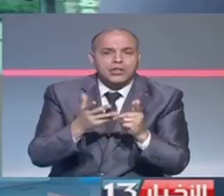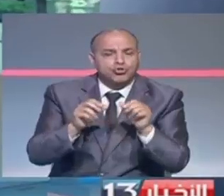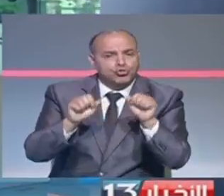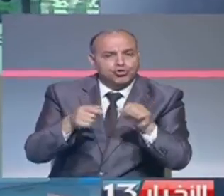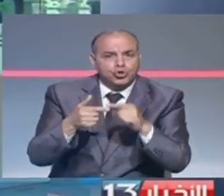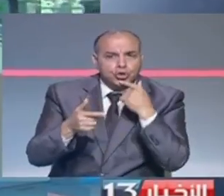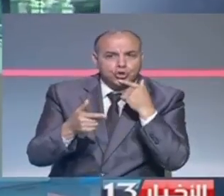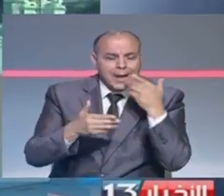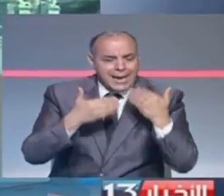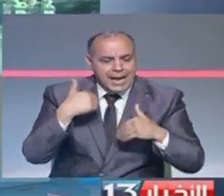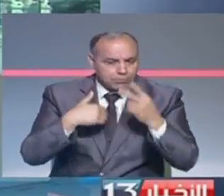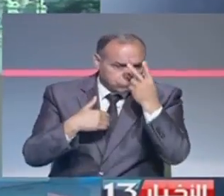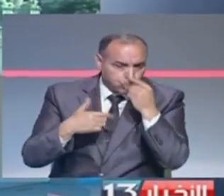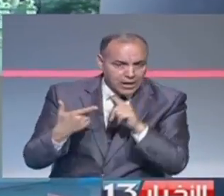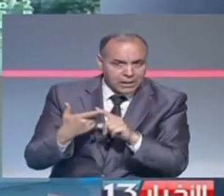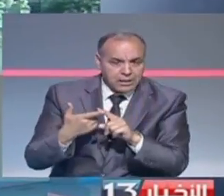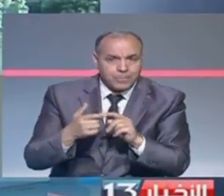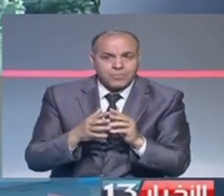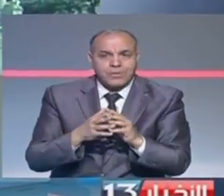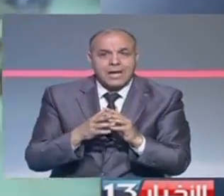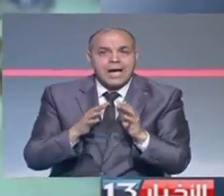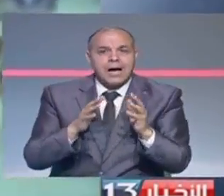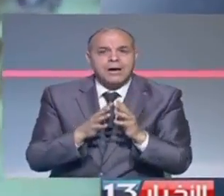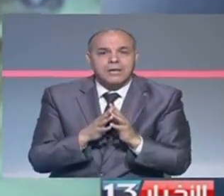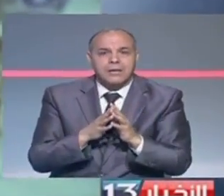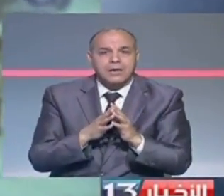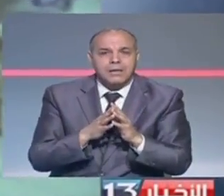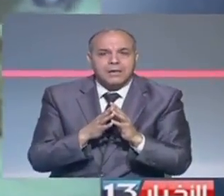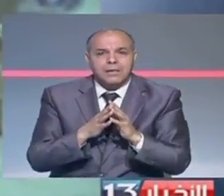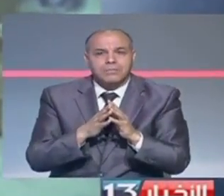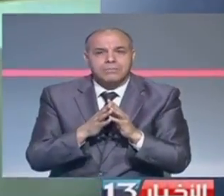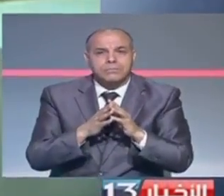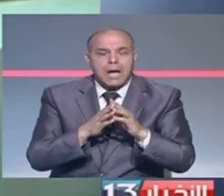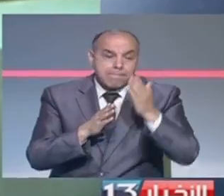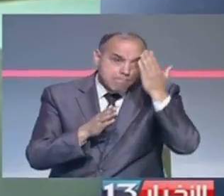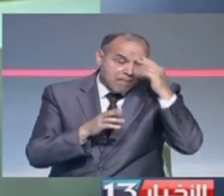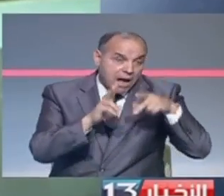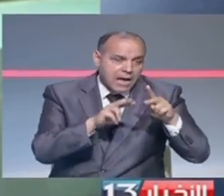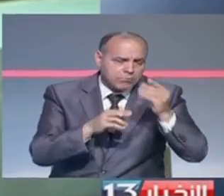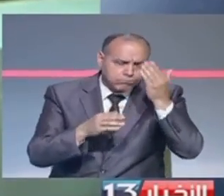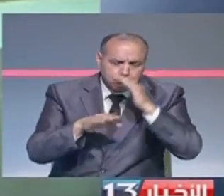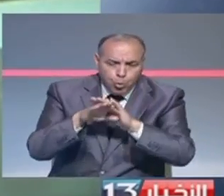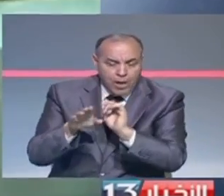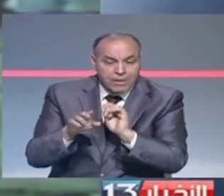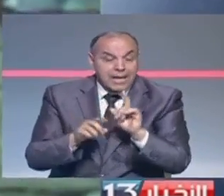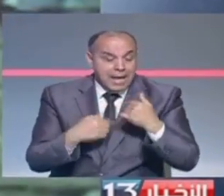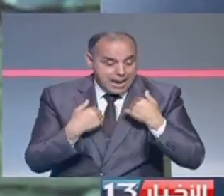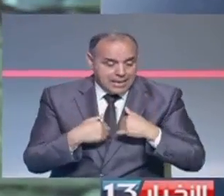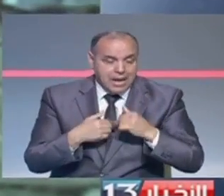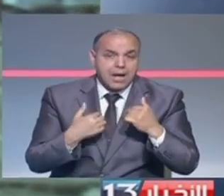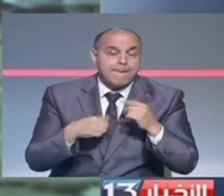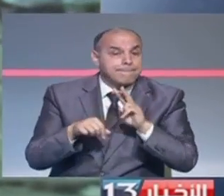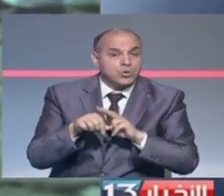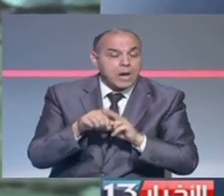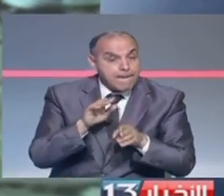ذوي اعاقه المصريه خاصه من مصادر المعرفه اننا اه